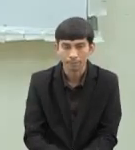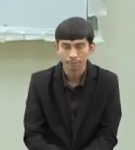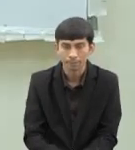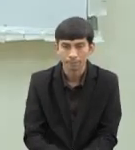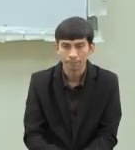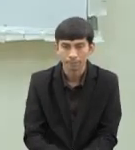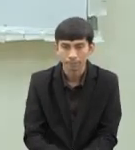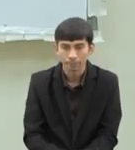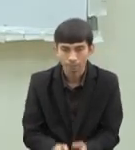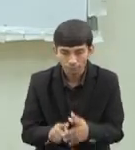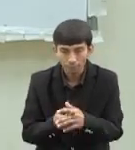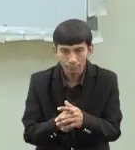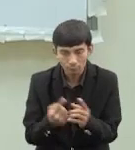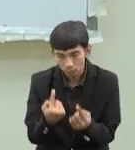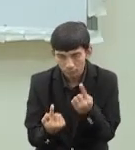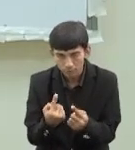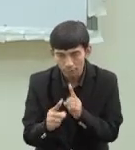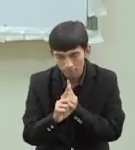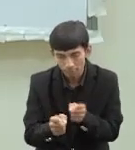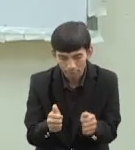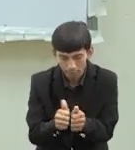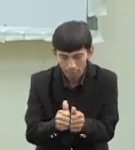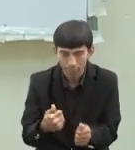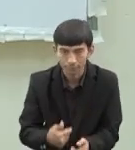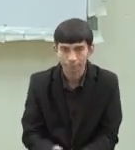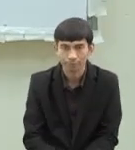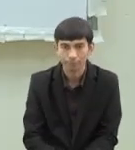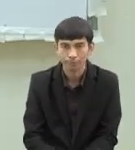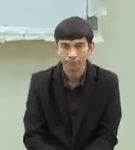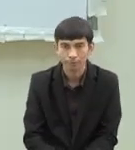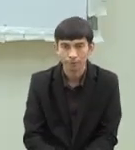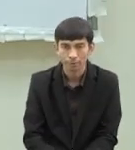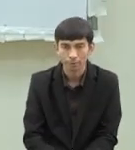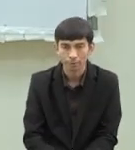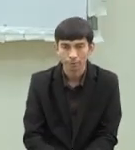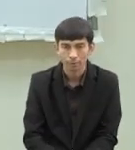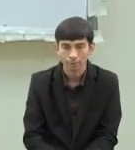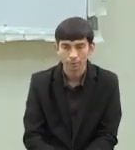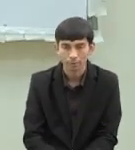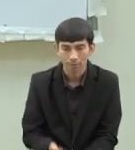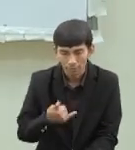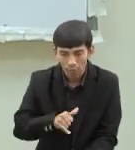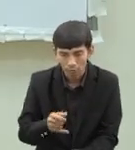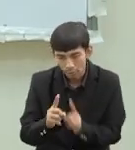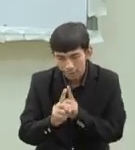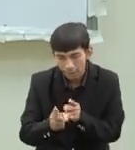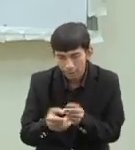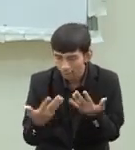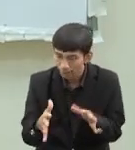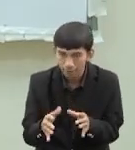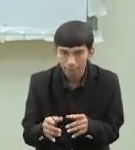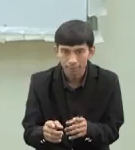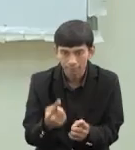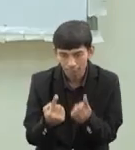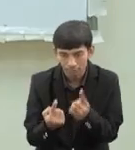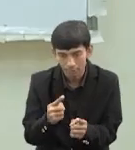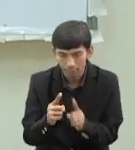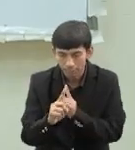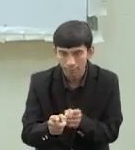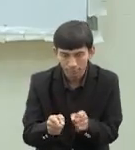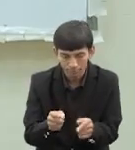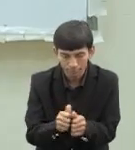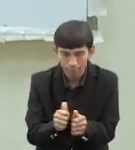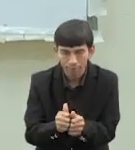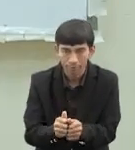tỏ chập đám thưa ca phiên tọ chùm lái chùm mùi nhạc rù con con chói hai mê nế chà thưa ca phiên tọ chùm lái chùm mùi nhạc rù nó con nát đau